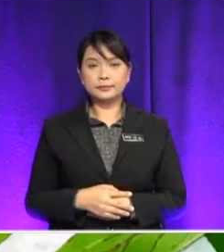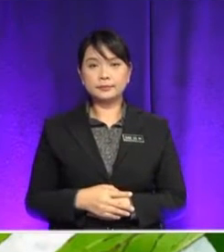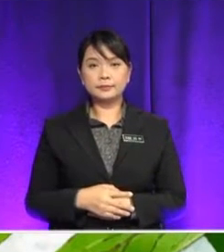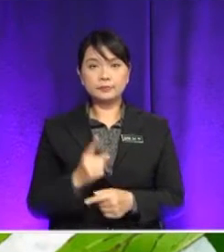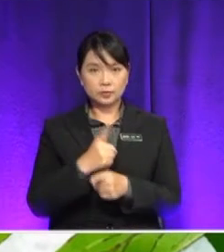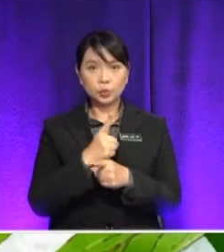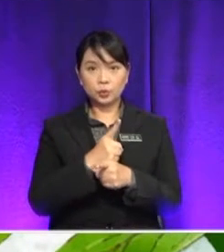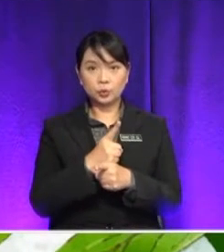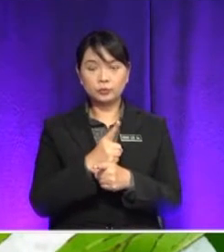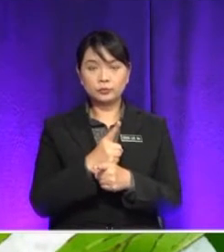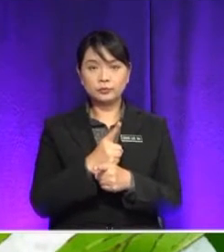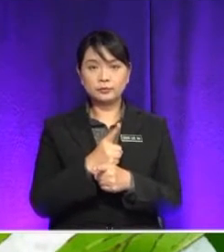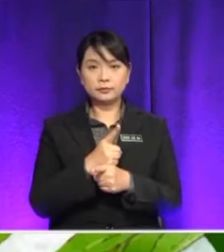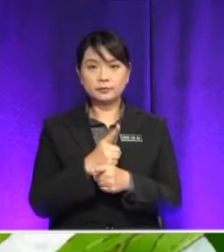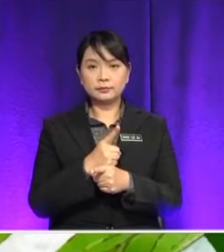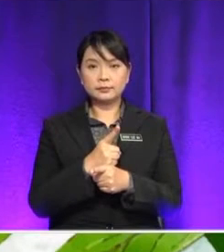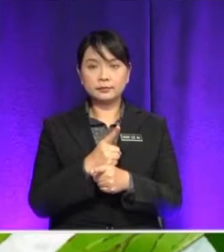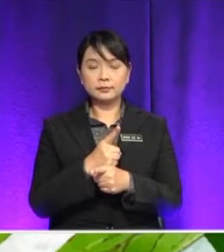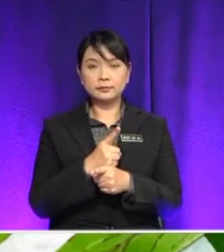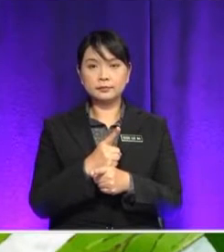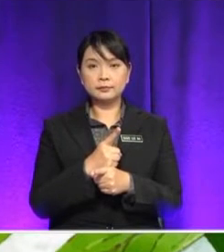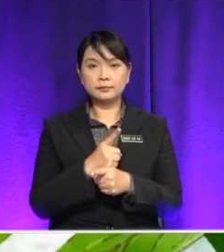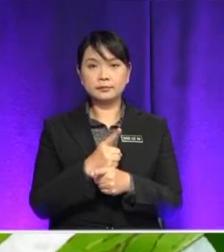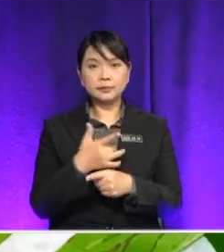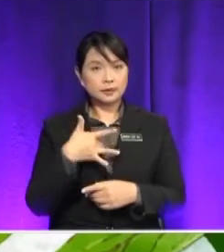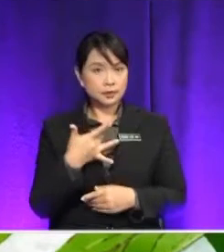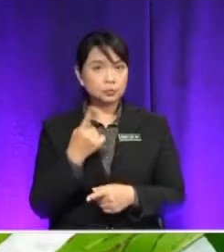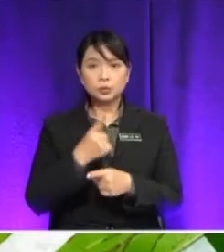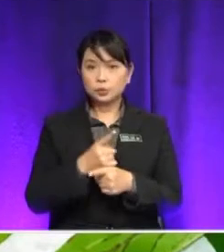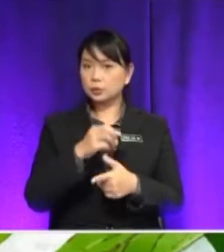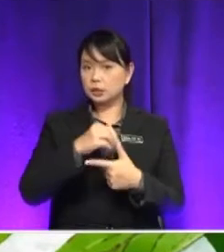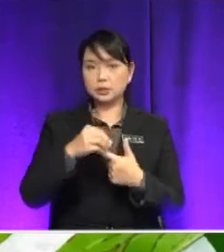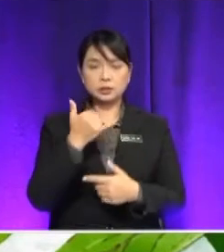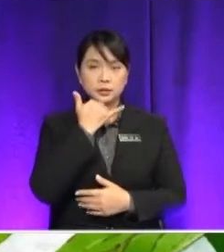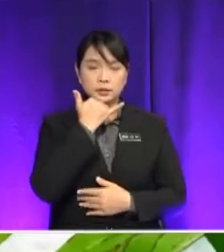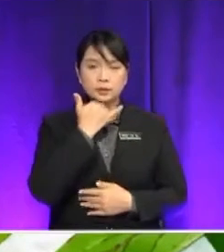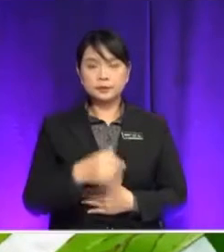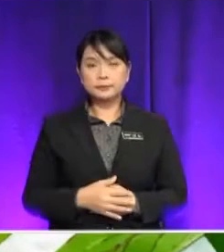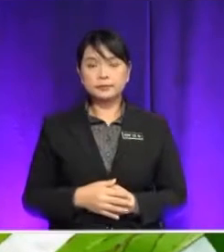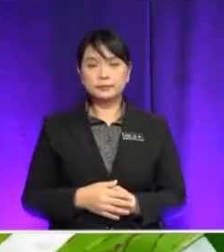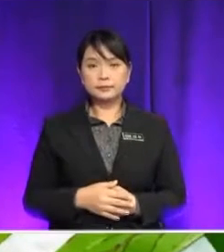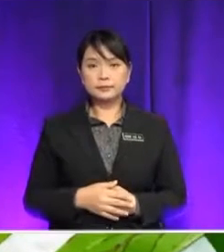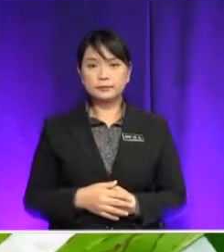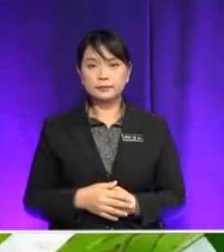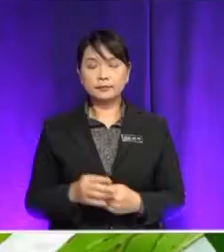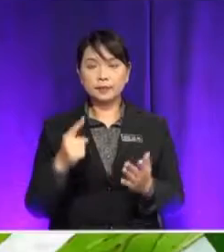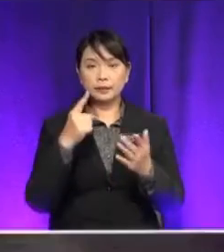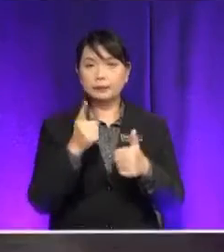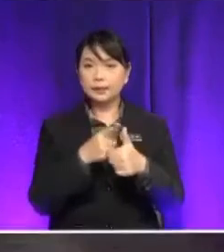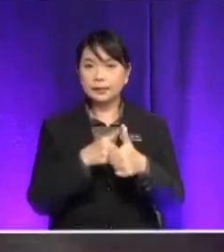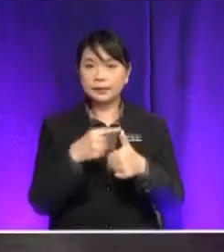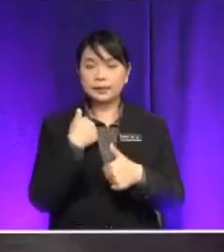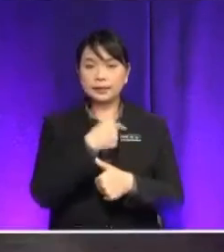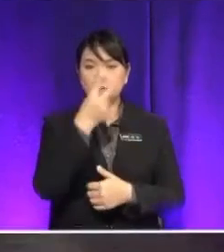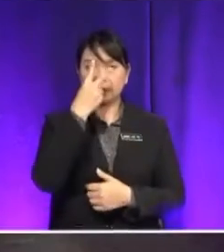ditengok aku marah tuh tetap itu saudara semacam si juga pakai hp yang murah kita tengok yang pertamanya Jika